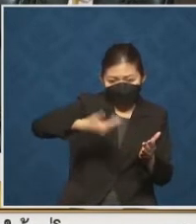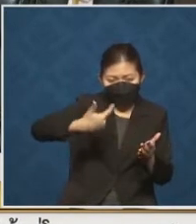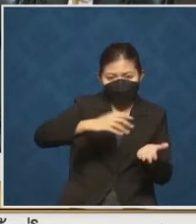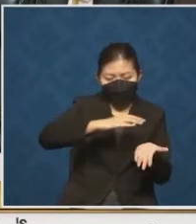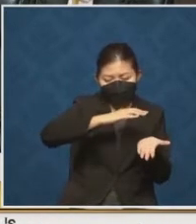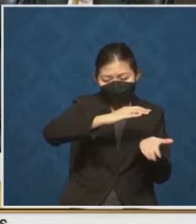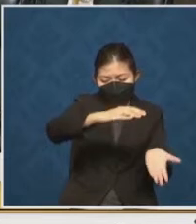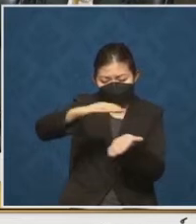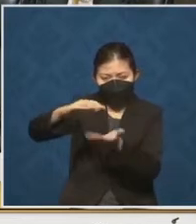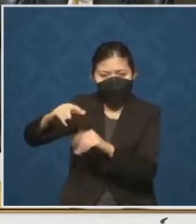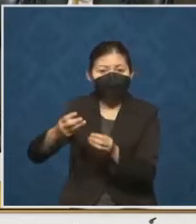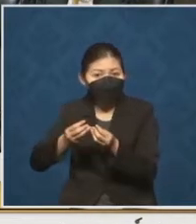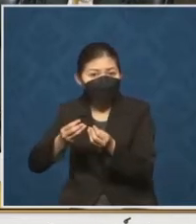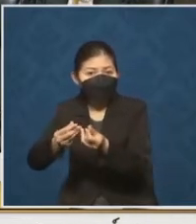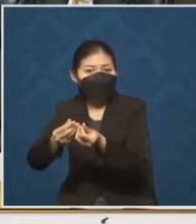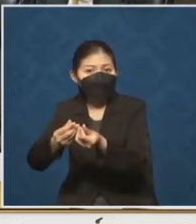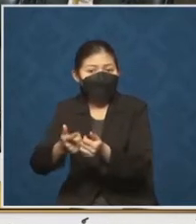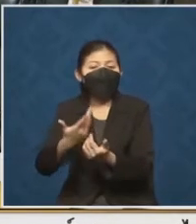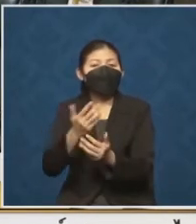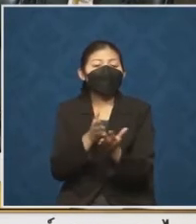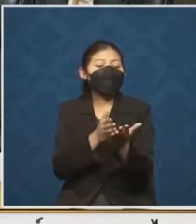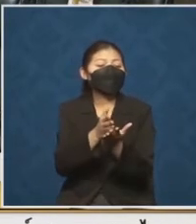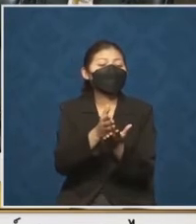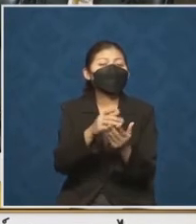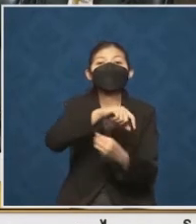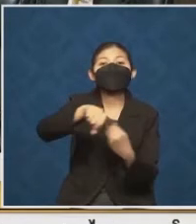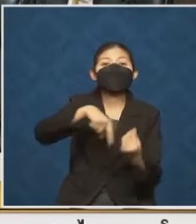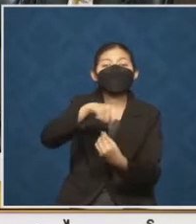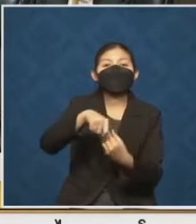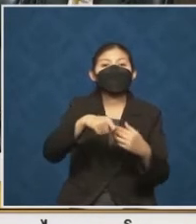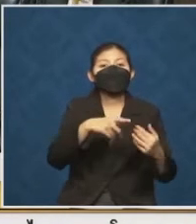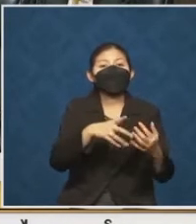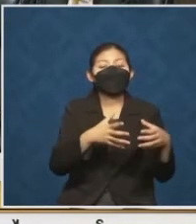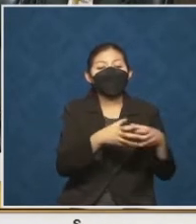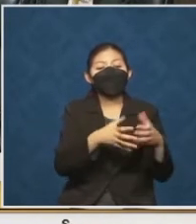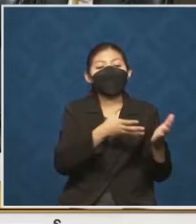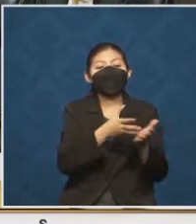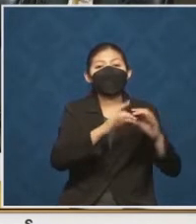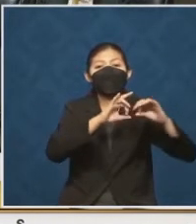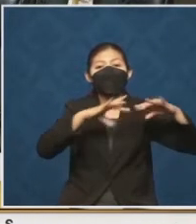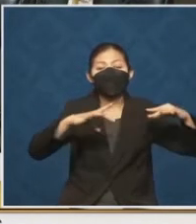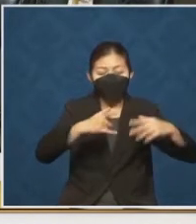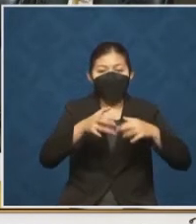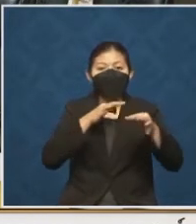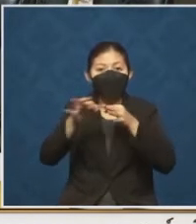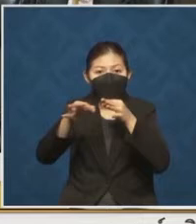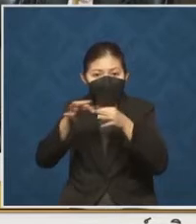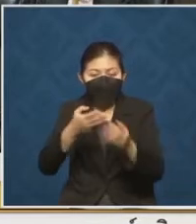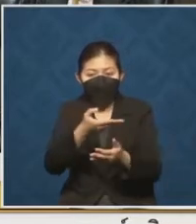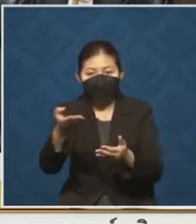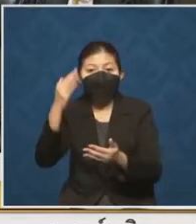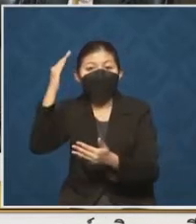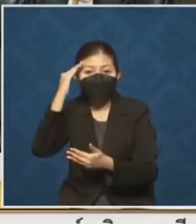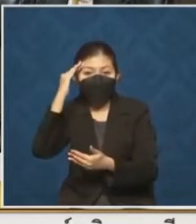ขอราคา Firstมีเงินเฟ้อที่พวกเราพูดกันอยู่กันประเทศไทยเราเนี่ยมีเงินเฟ้อที่ไม่เหมือนกับประเทศอื่น